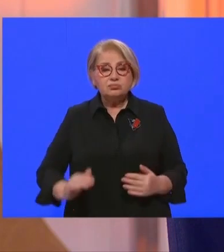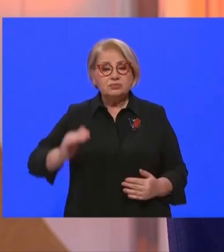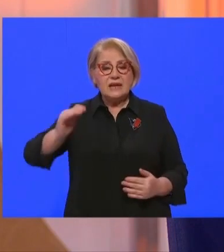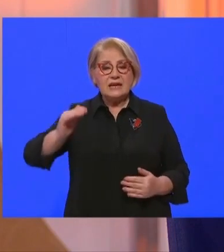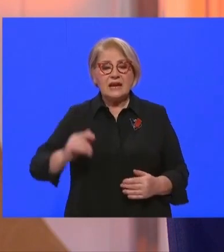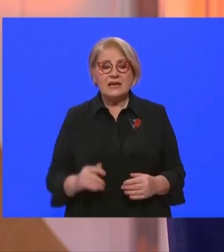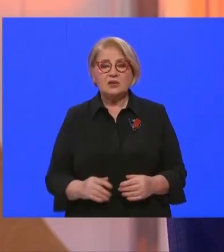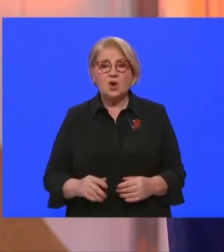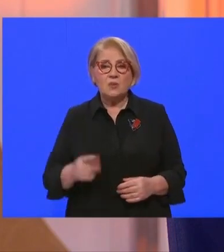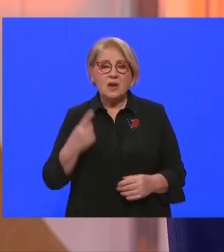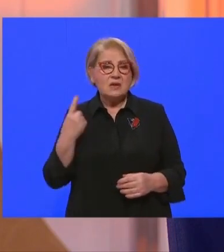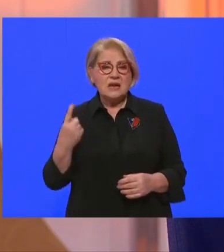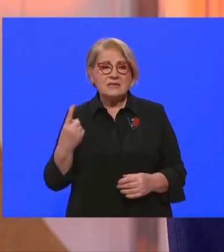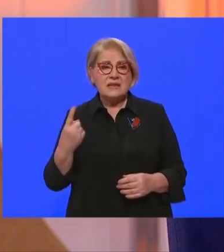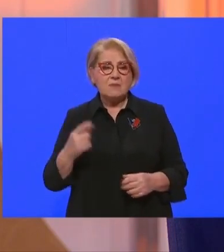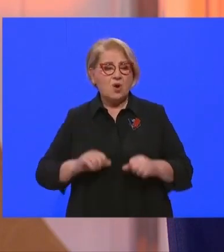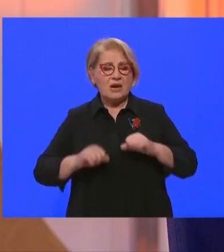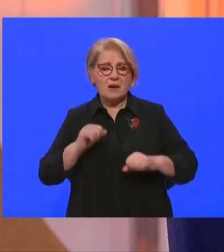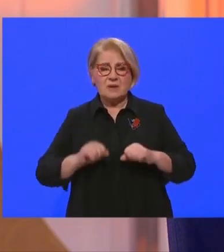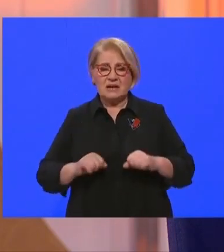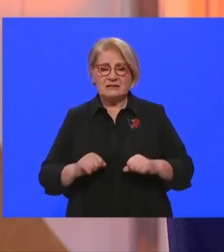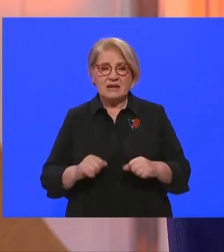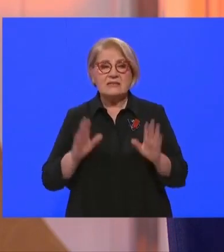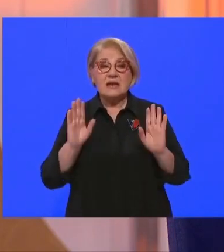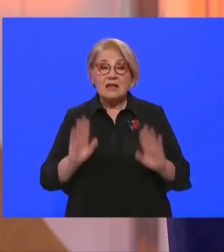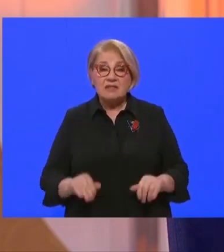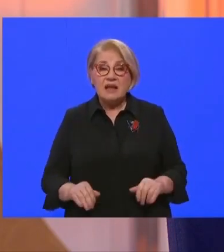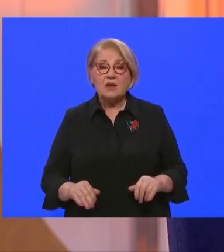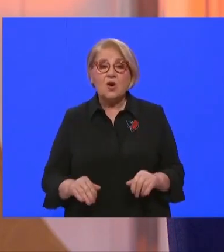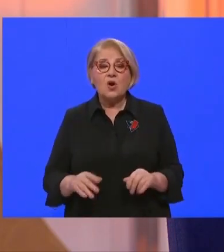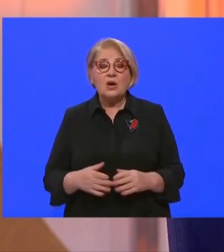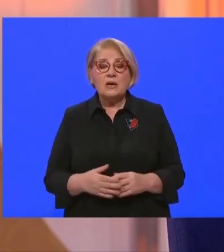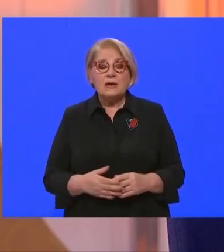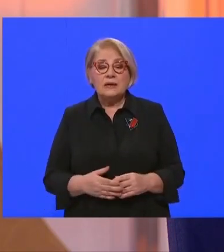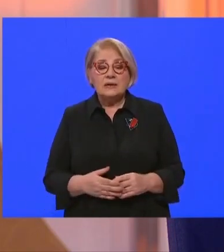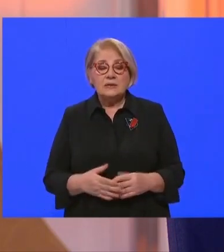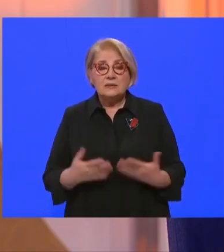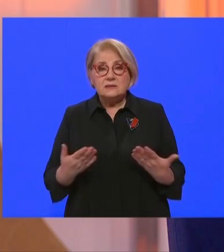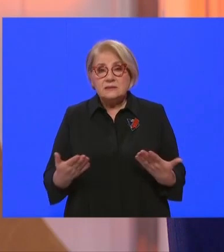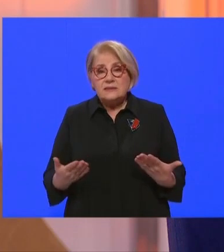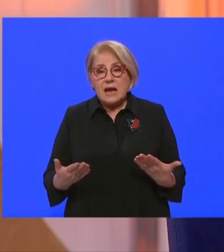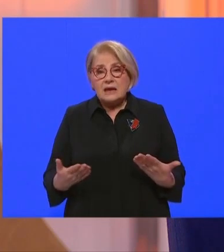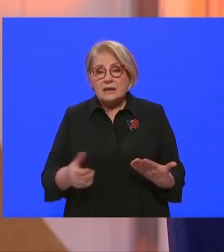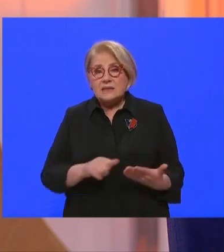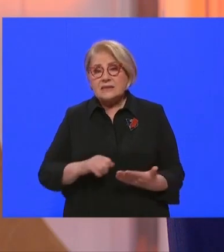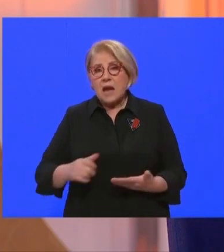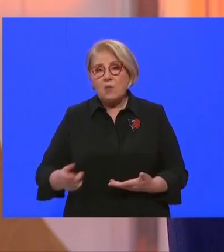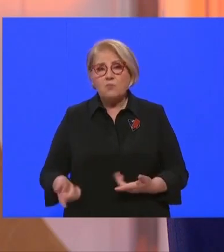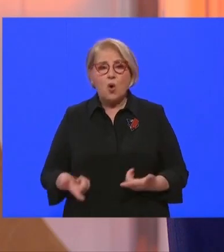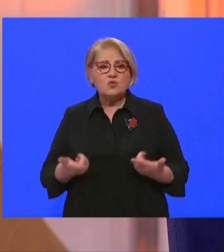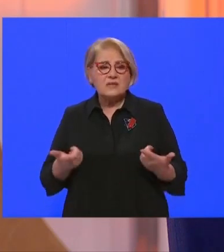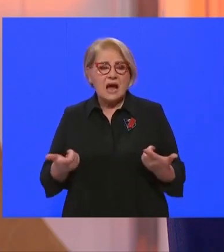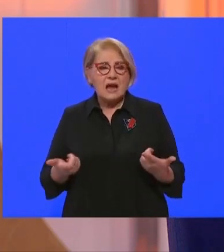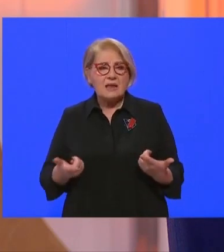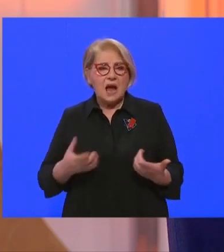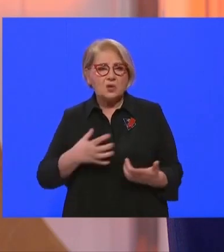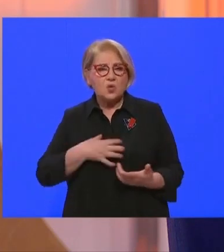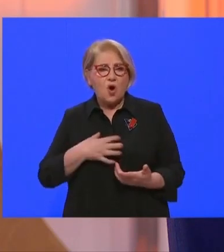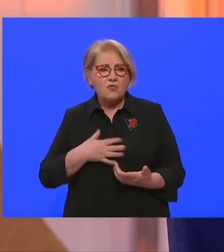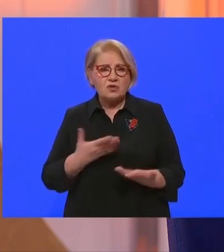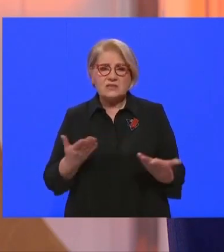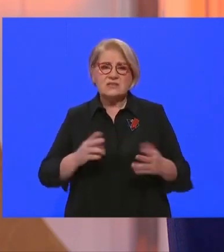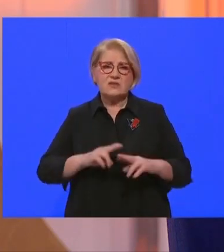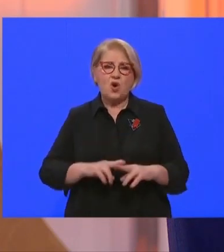dobi, ne samo radi rehabilitacije, nego radi samopouzdanja, duhovnosti i svega